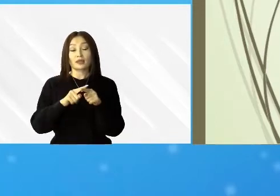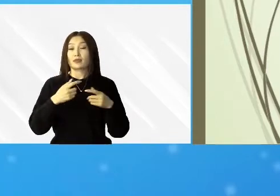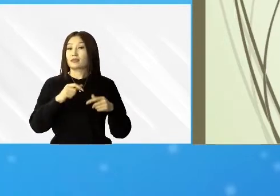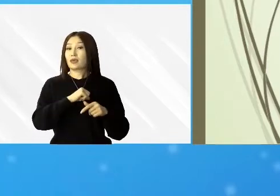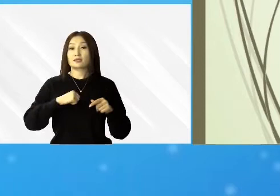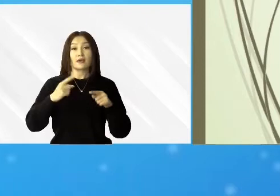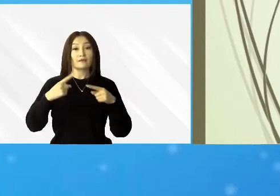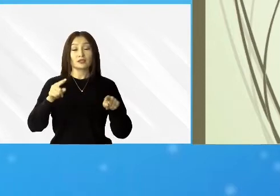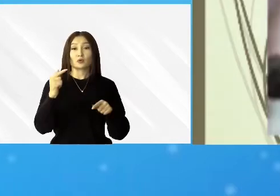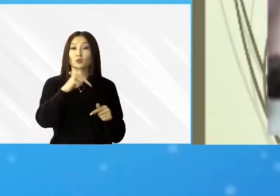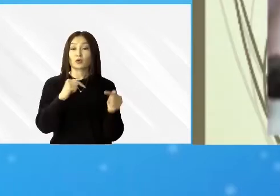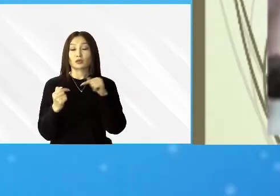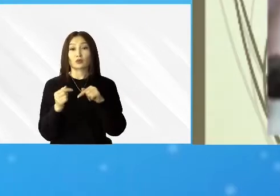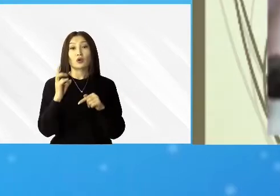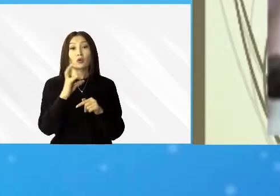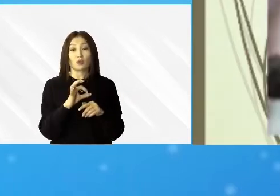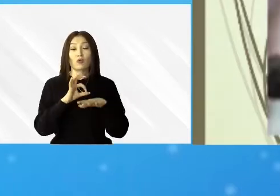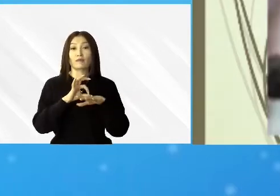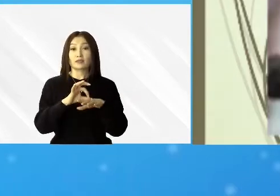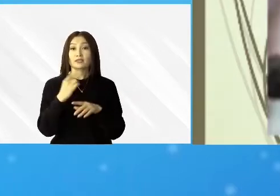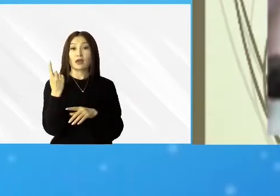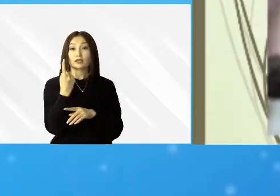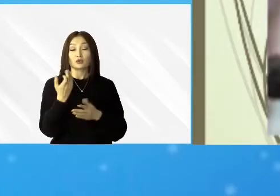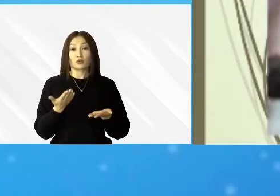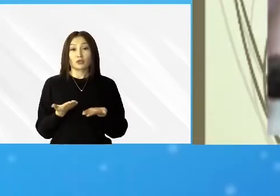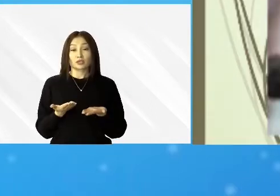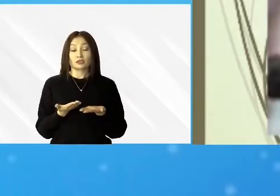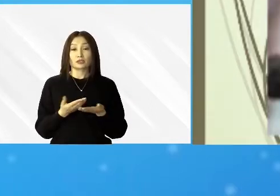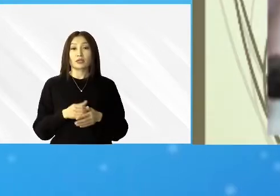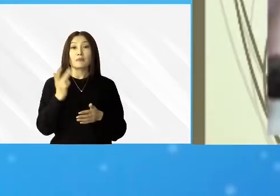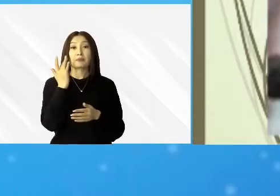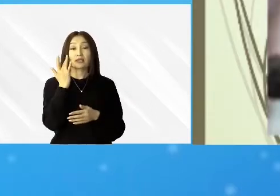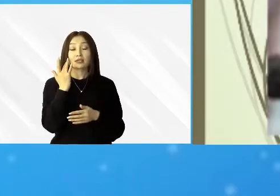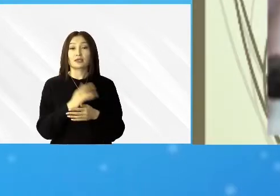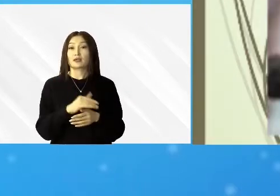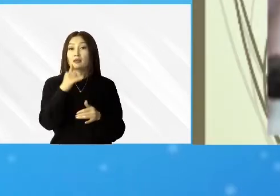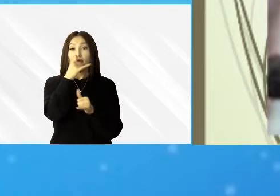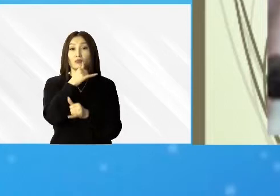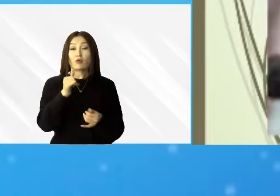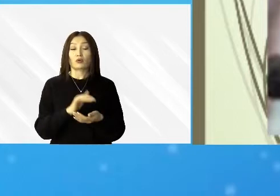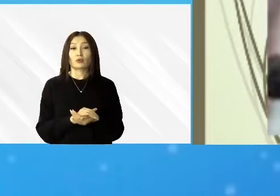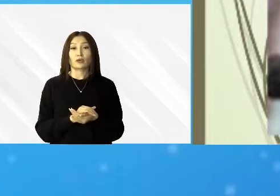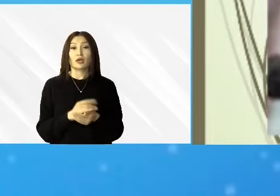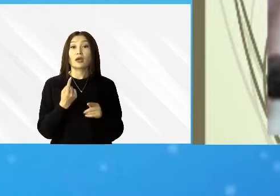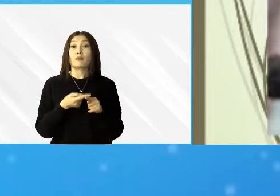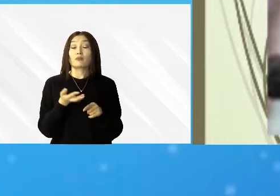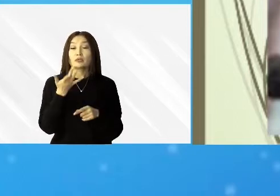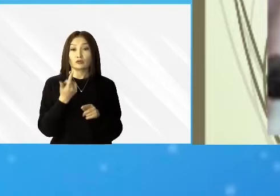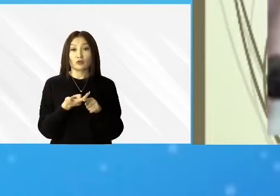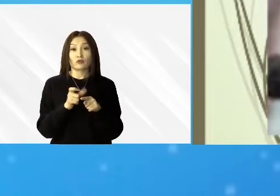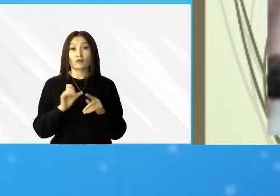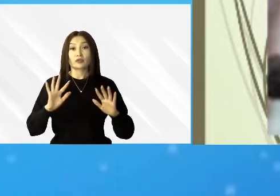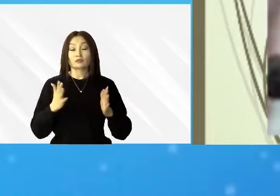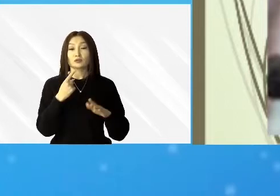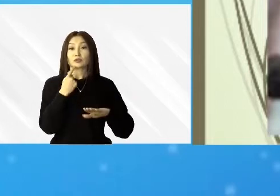независимы друг от друга, однако вести одиночное существование постоянные животные не могут, поскольку в этом